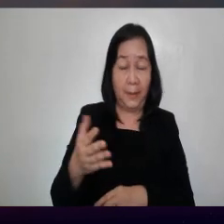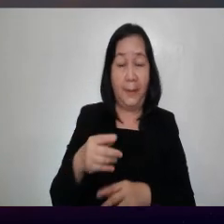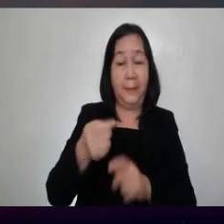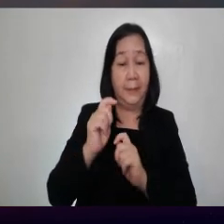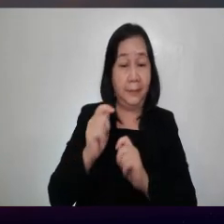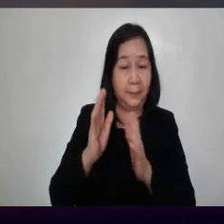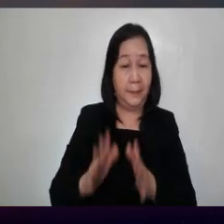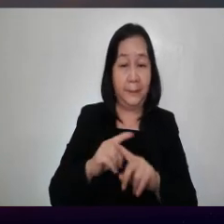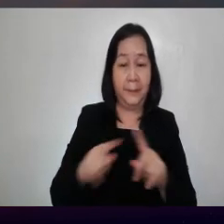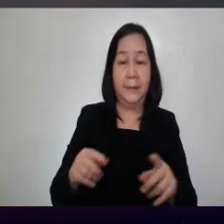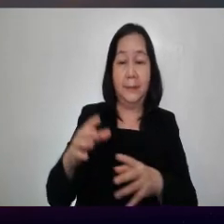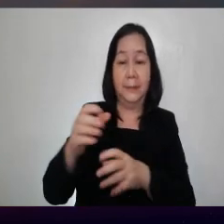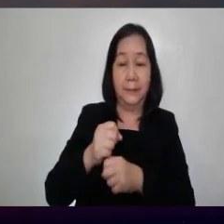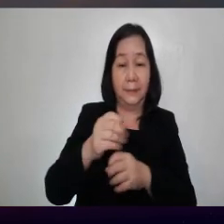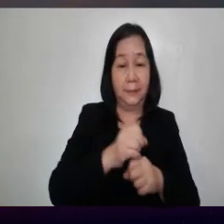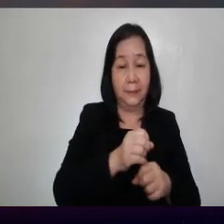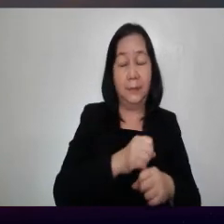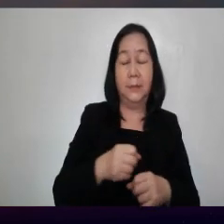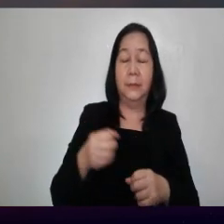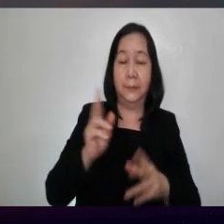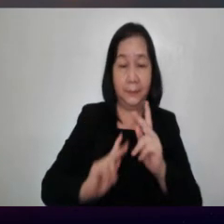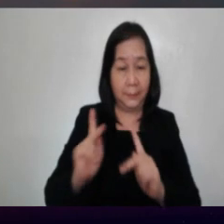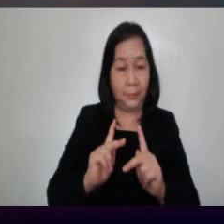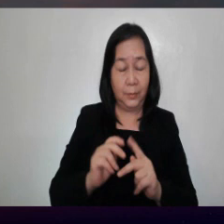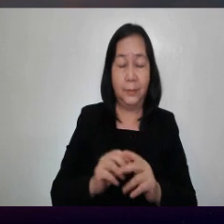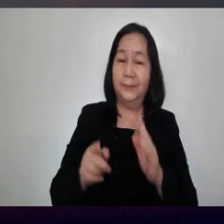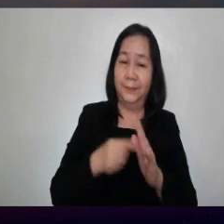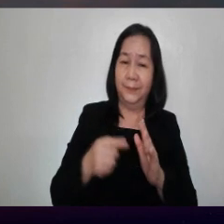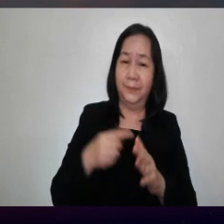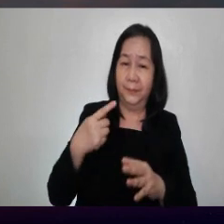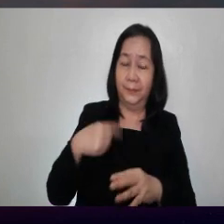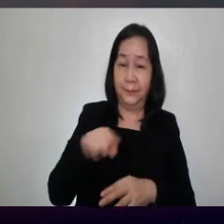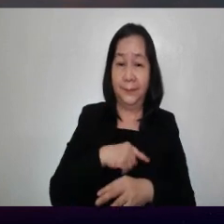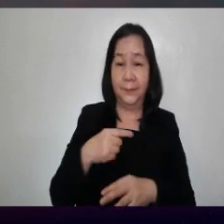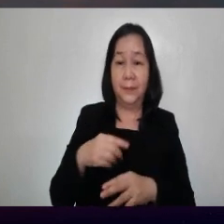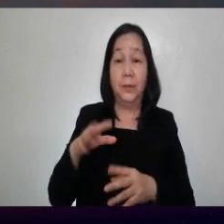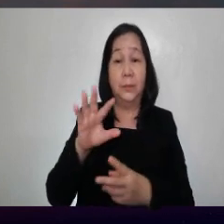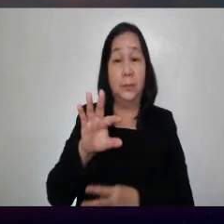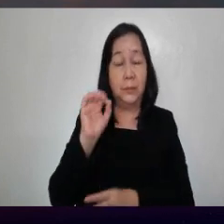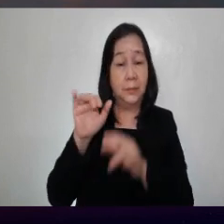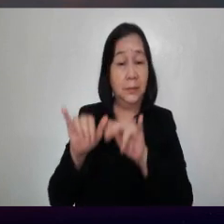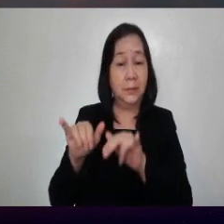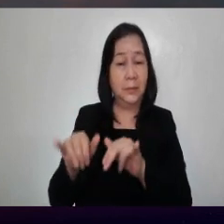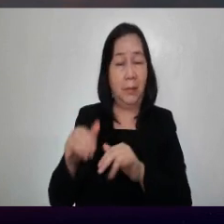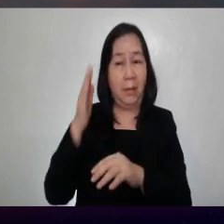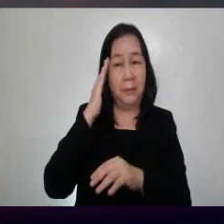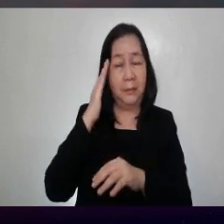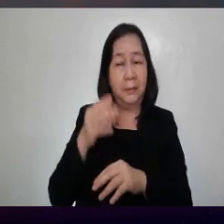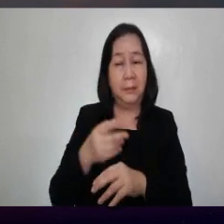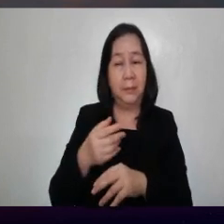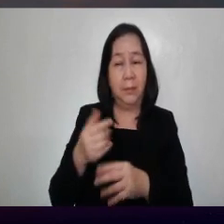hindi, mga mangingisda ng mga tao. Minsan mas pinipili nating manatili sa pamilyar